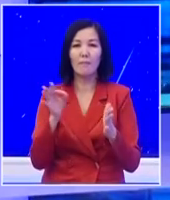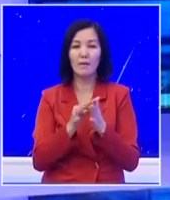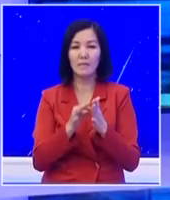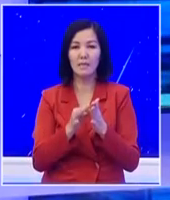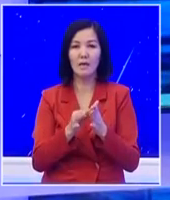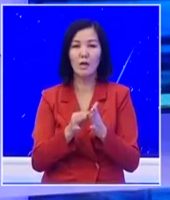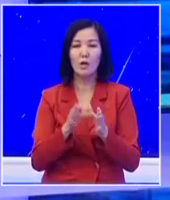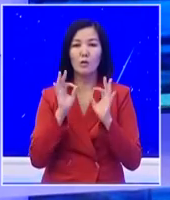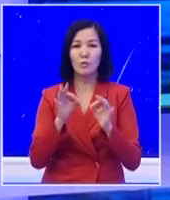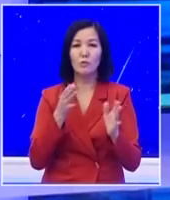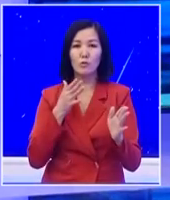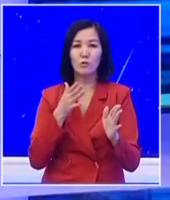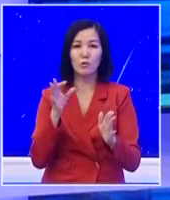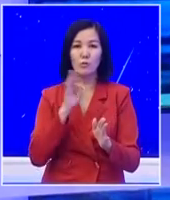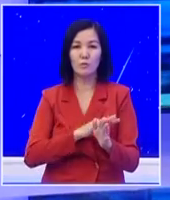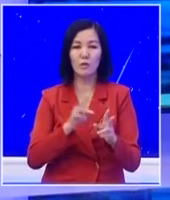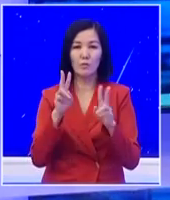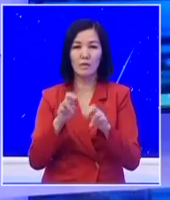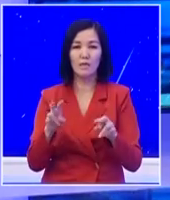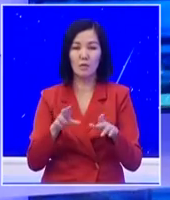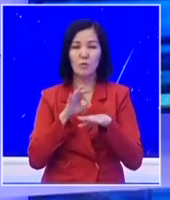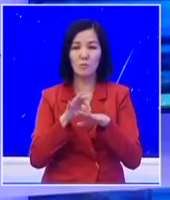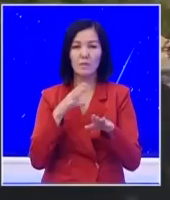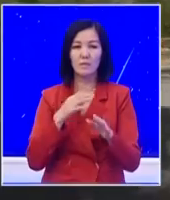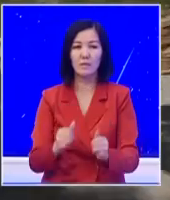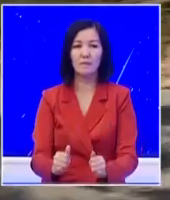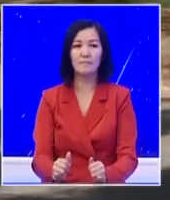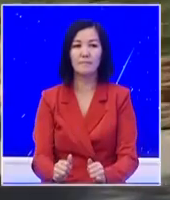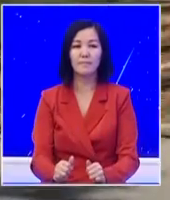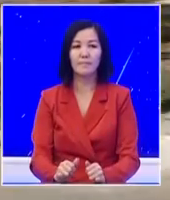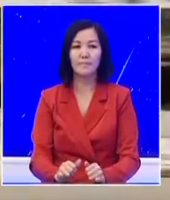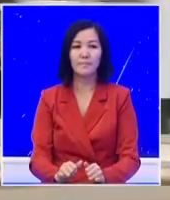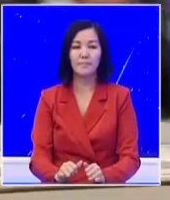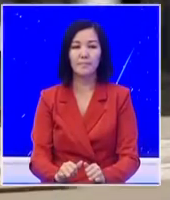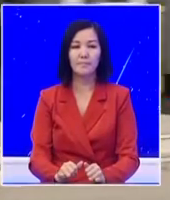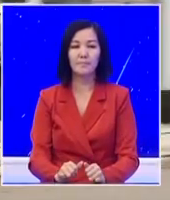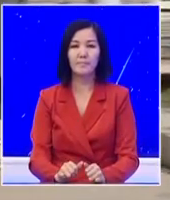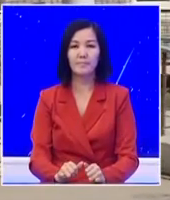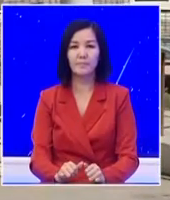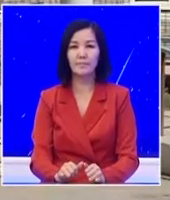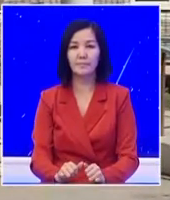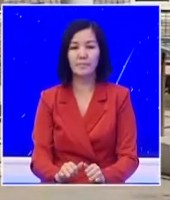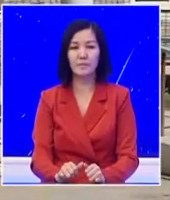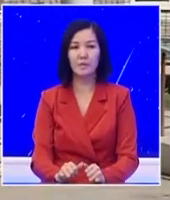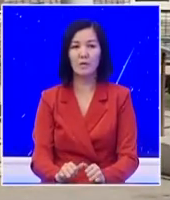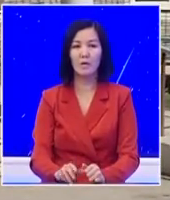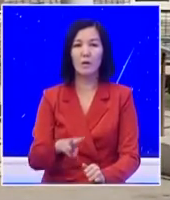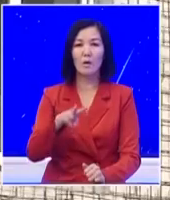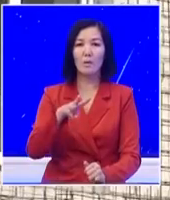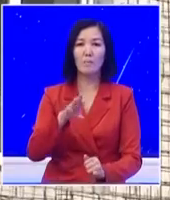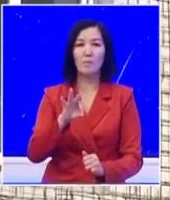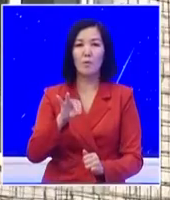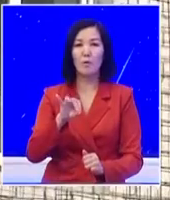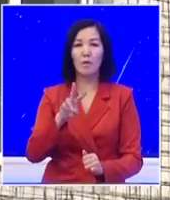әрі мақсатты жұмсалуына рейд ұйымдастырды. Мойнақ ауылындағы